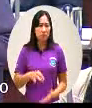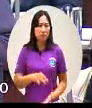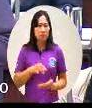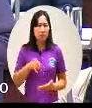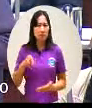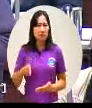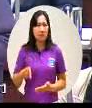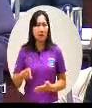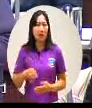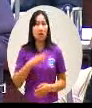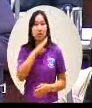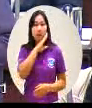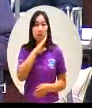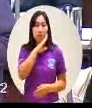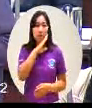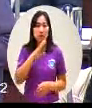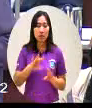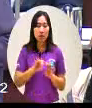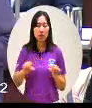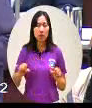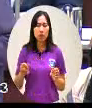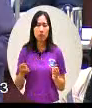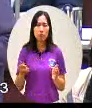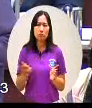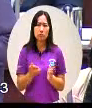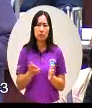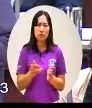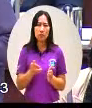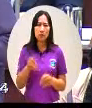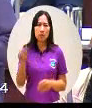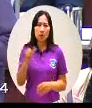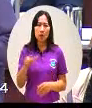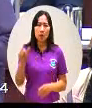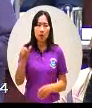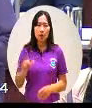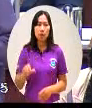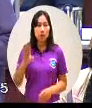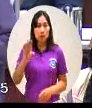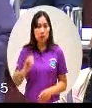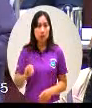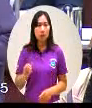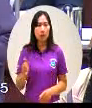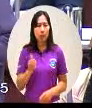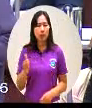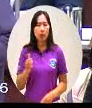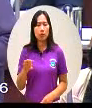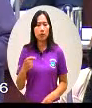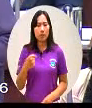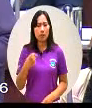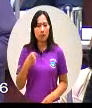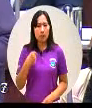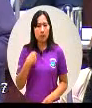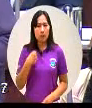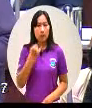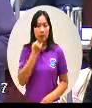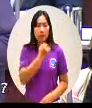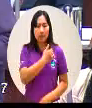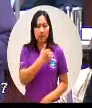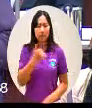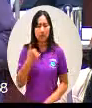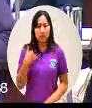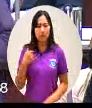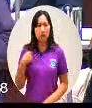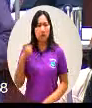私人的土地，将近5000万左右啦。那我们会尽这个可能，我们认